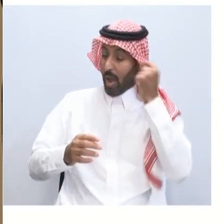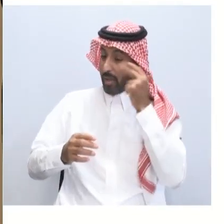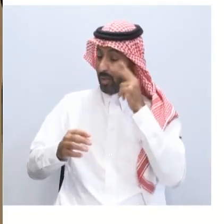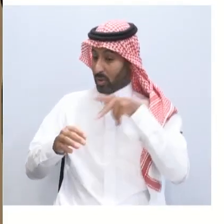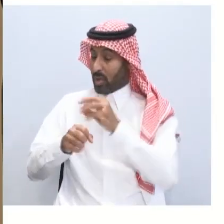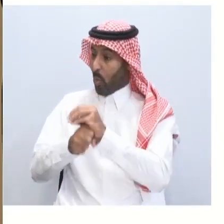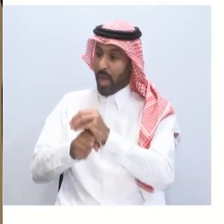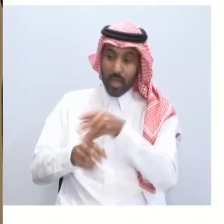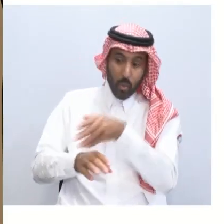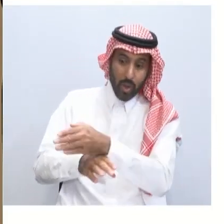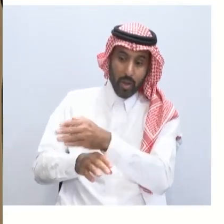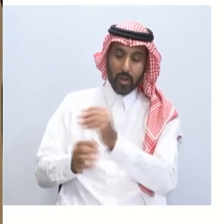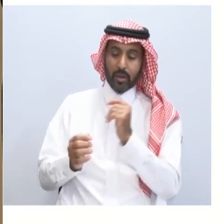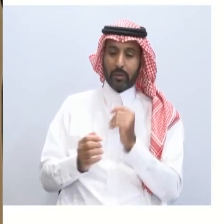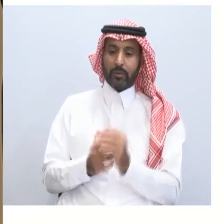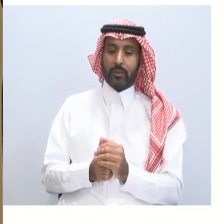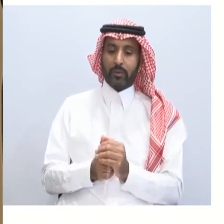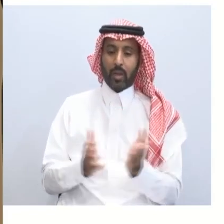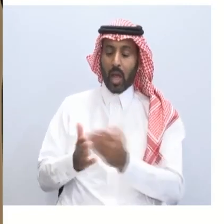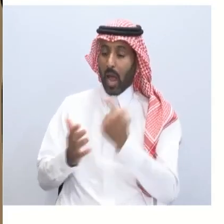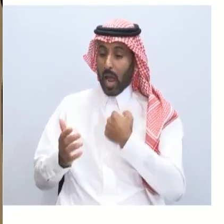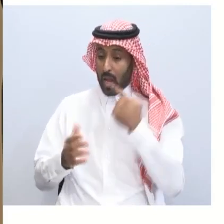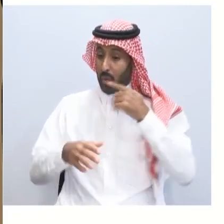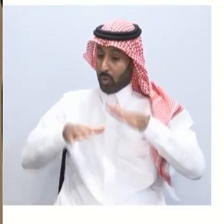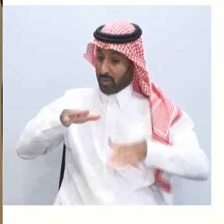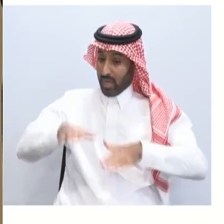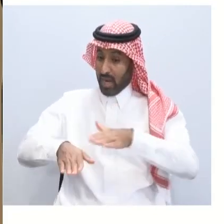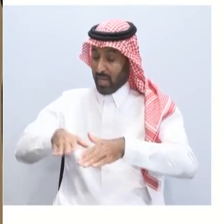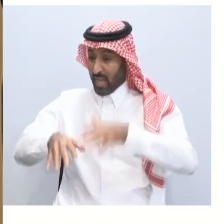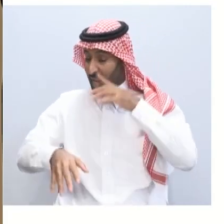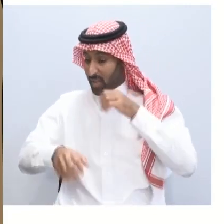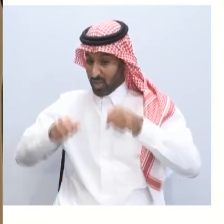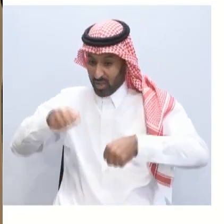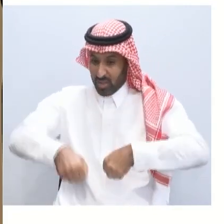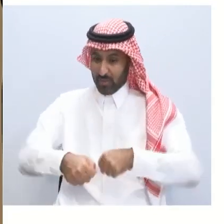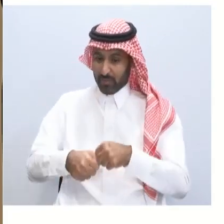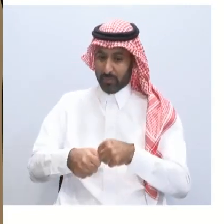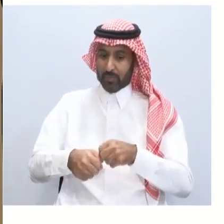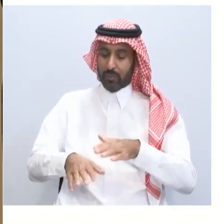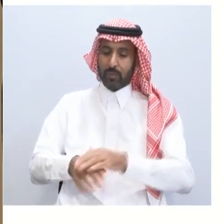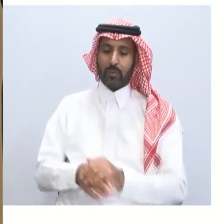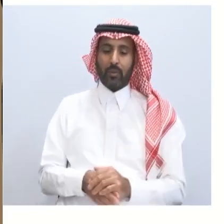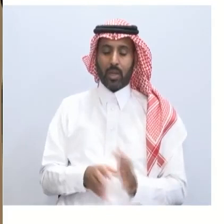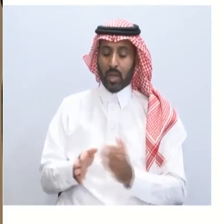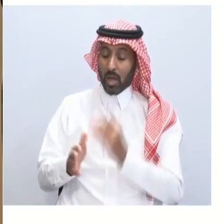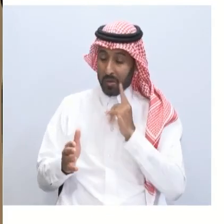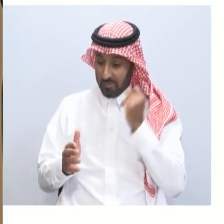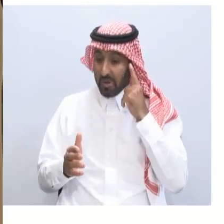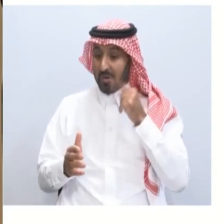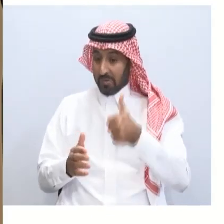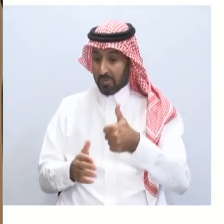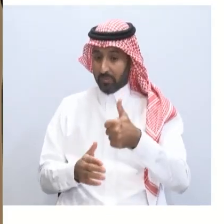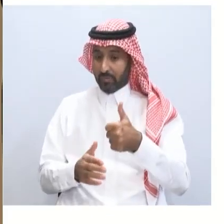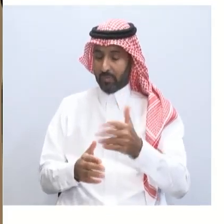التي تدلني ووجهني في الطريق وانا ساكون ساقيك التي تمشي بهما انها لفكره